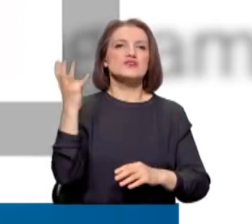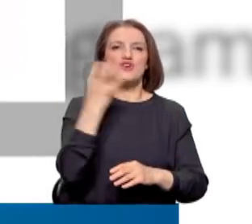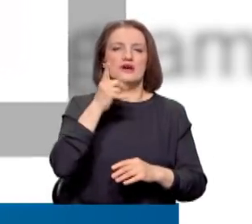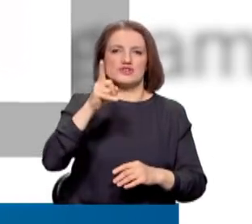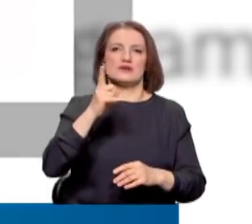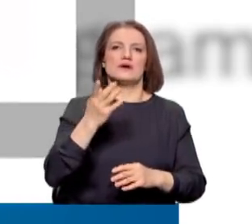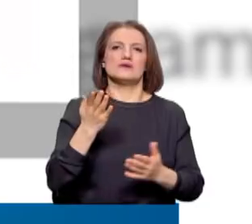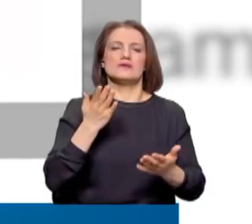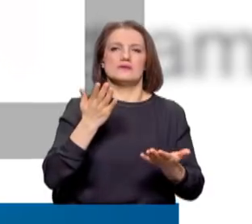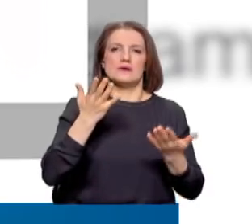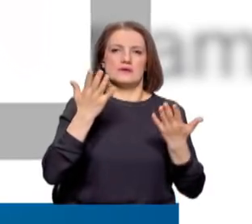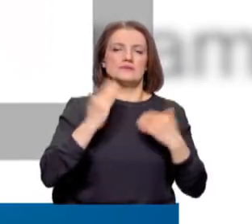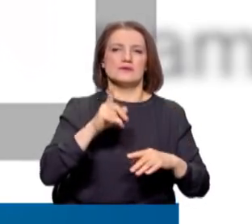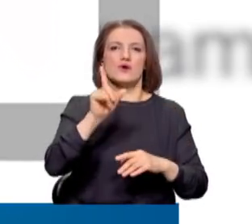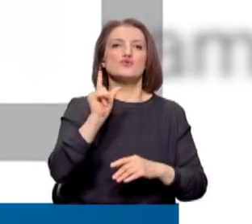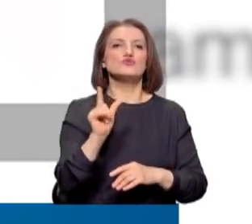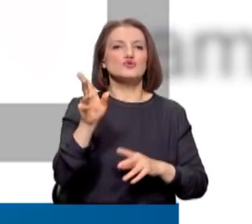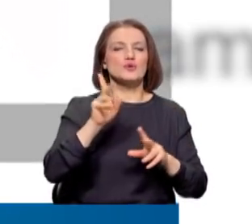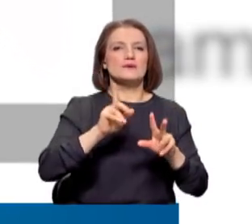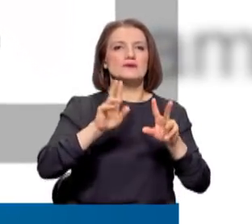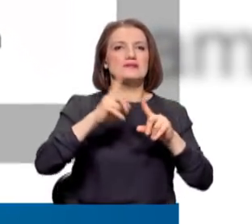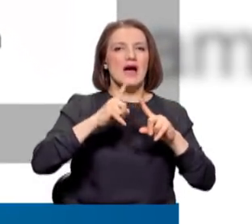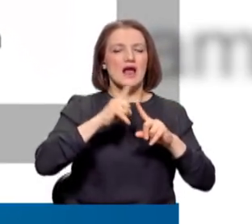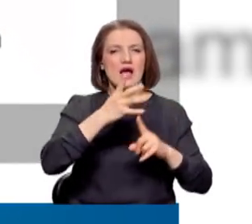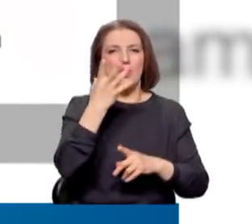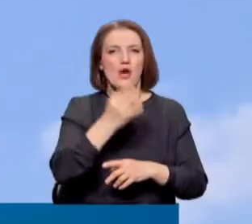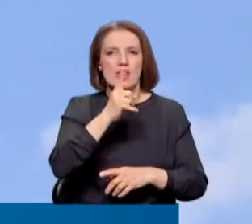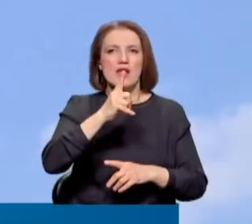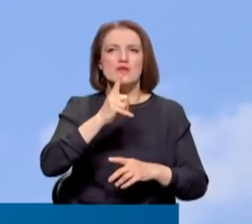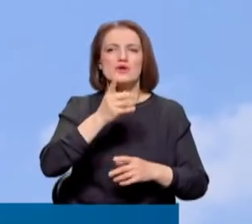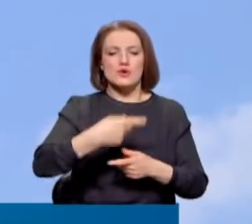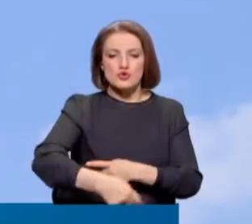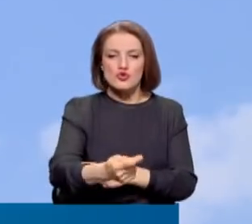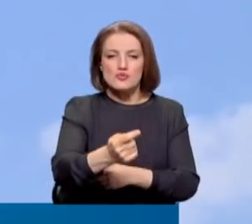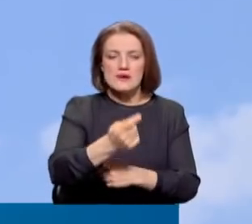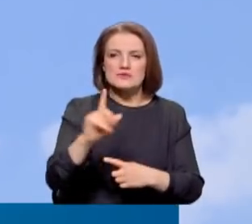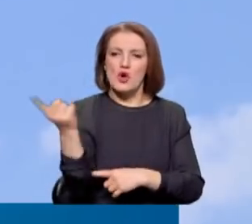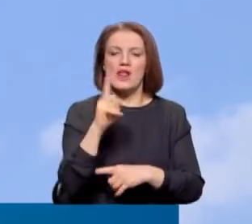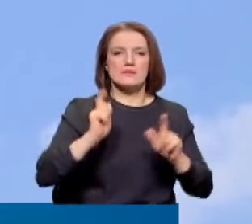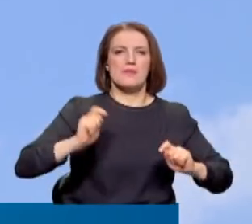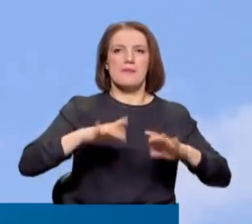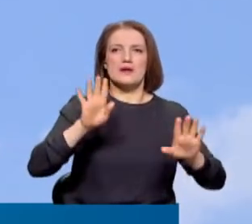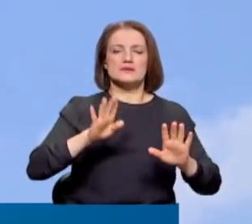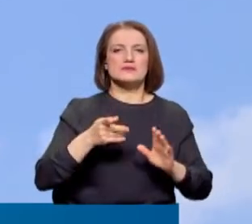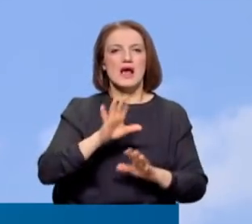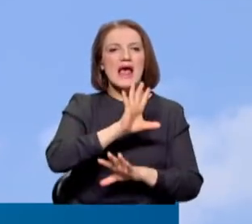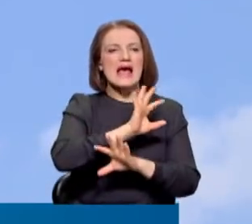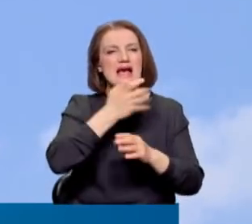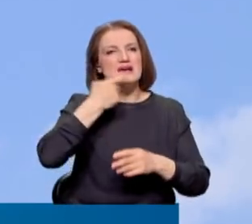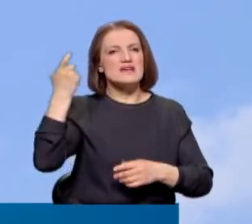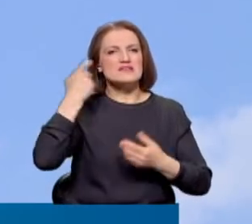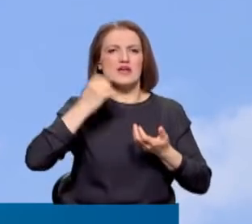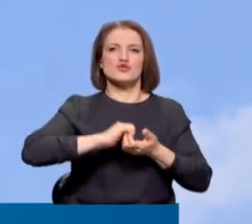şarkıcıyla alınıyorlar umudu Tarkan olan bir muhalefet kümes bile yönetemez kimse Öküzün altında buzağı aramaz Eski